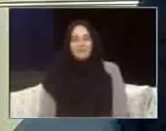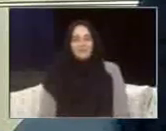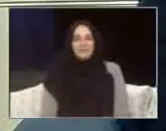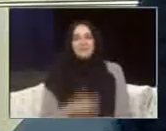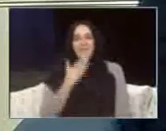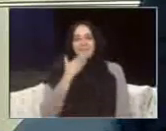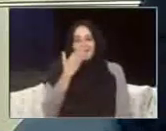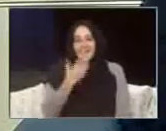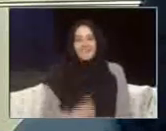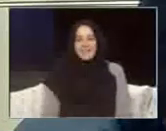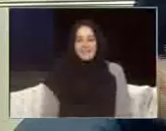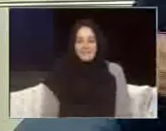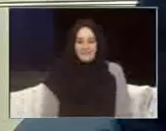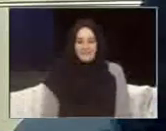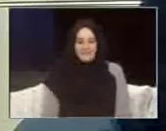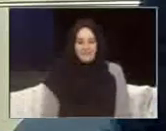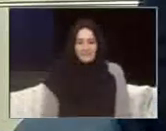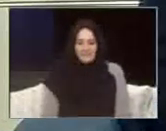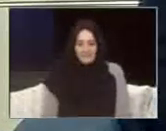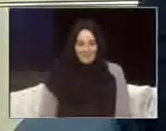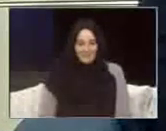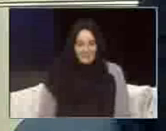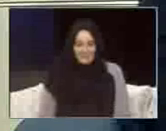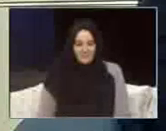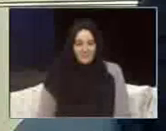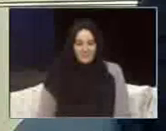نعم. يعطيكم الصحة. شكرا. نعم.